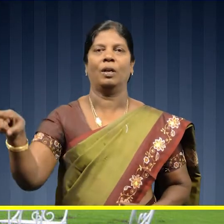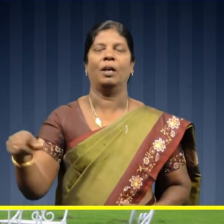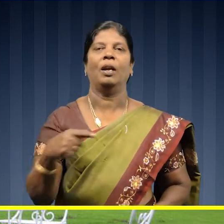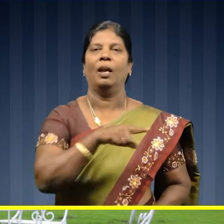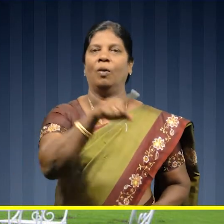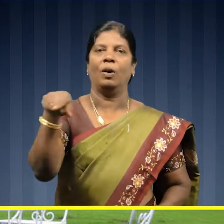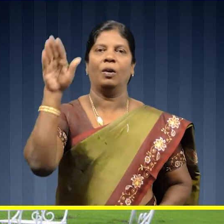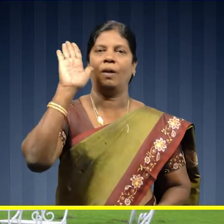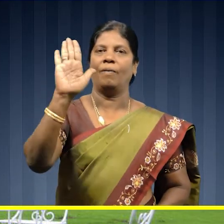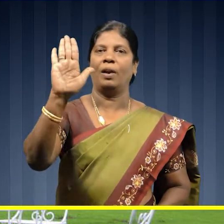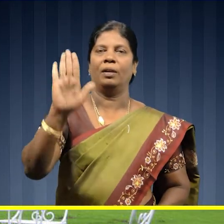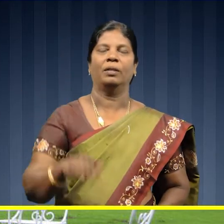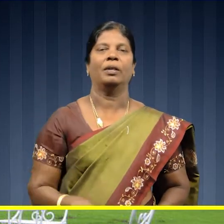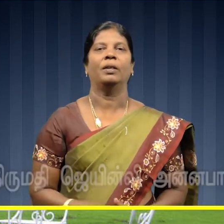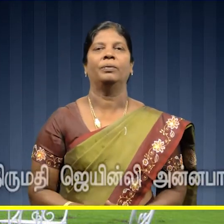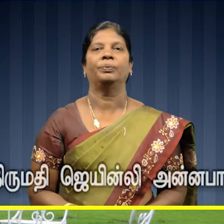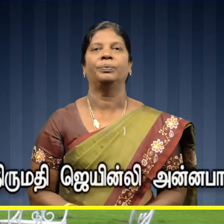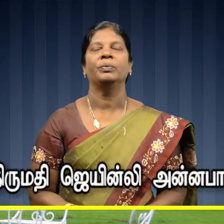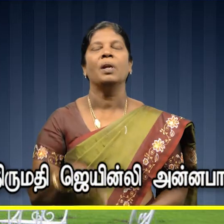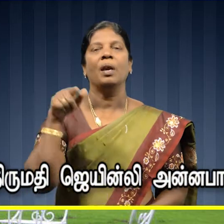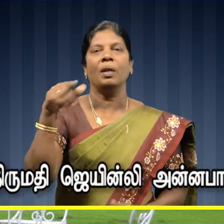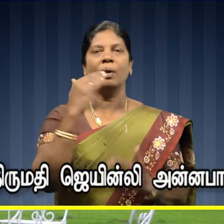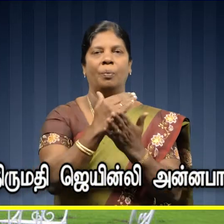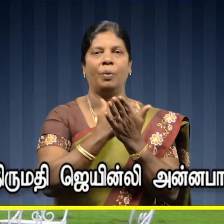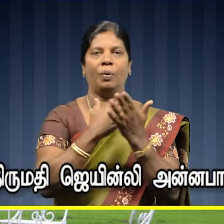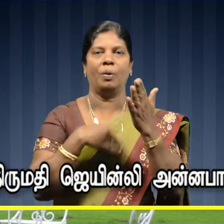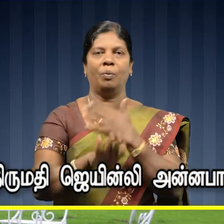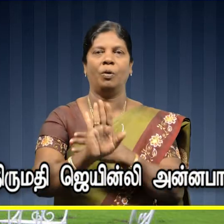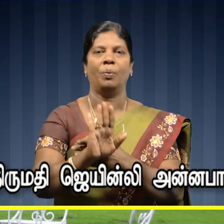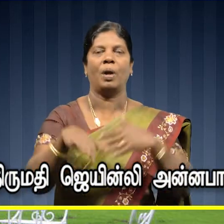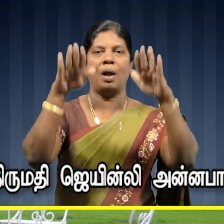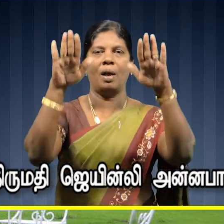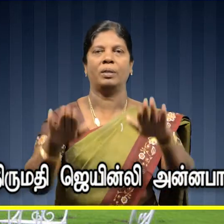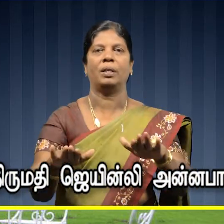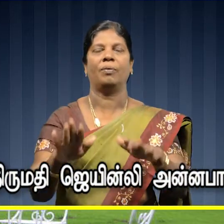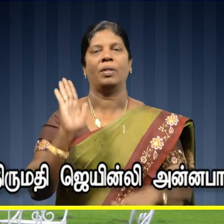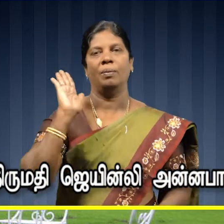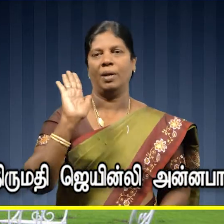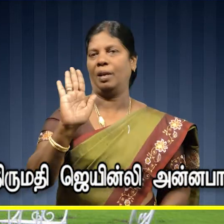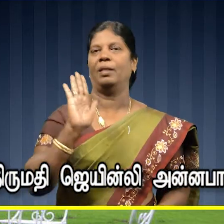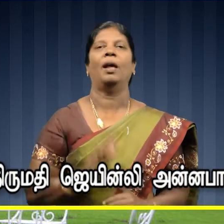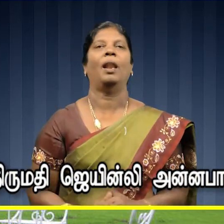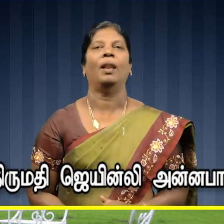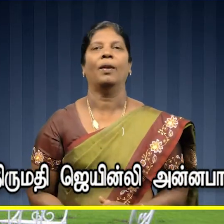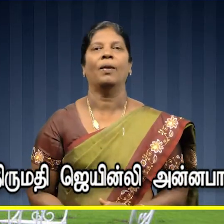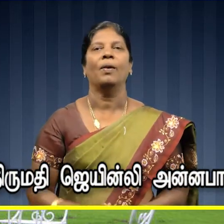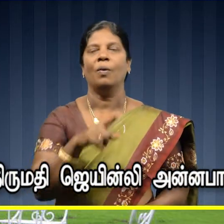என்னுடைய அன்பான வாழ்த்துக்கள். இந்த நிகழ்ச்சியின் மூலமாய் நீங்கள் ஆசீர்வதிக்கப்படுவீர்கள்